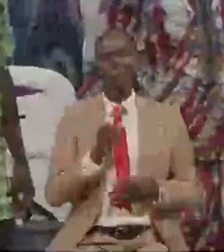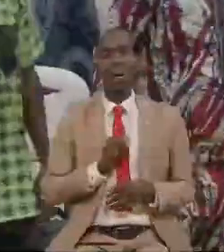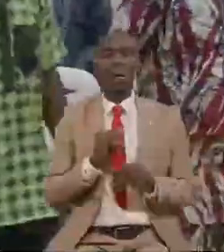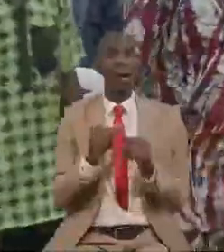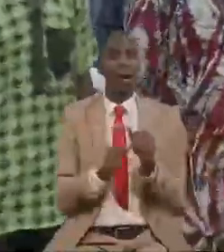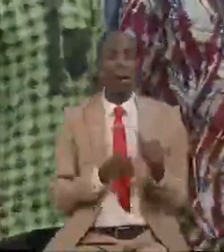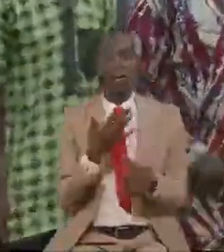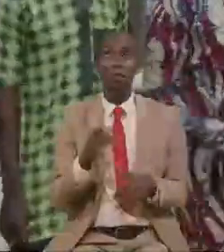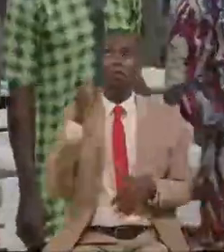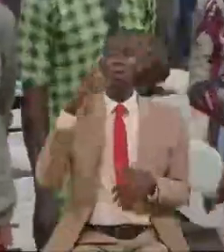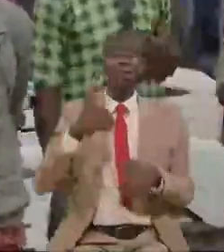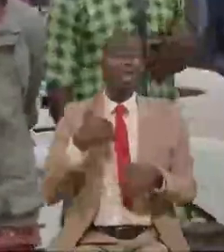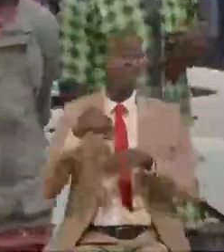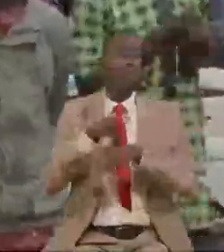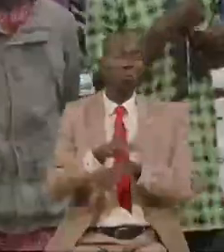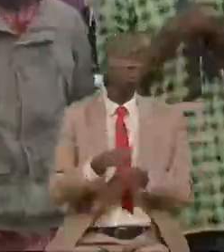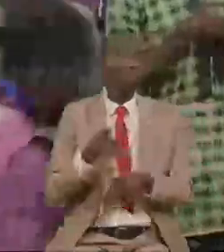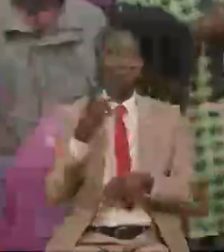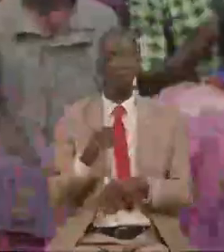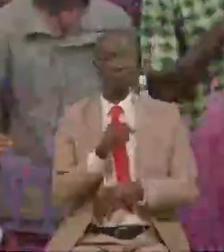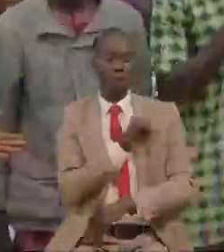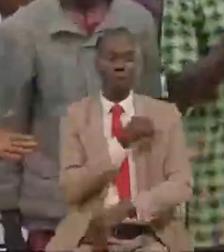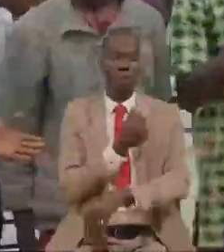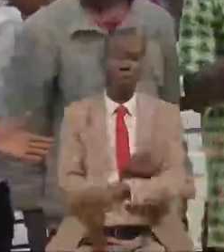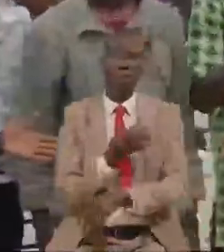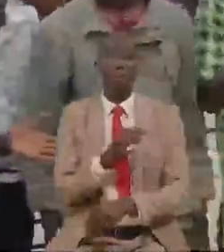Tout ce qu'il a dit, l'autorité de Christ,